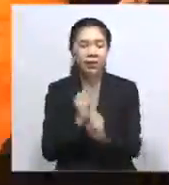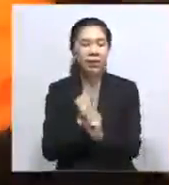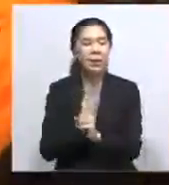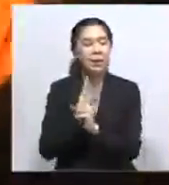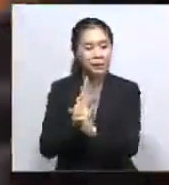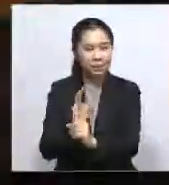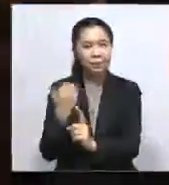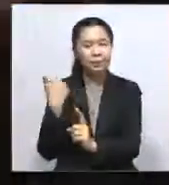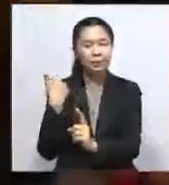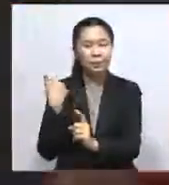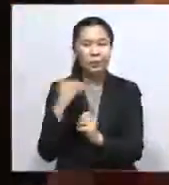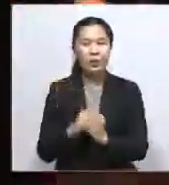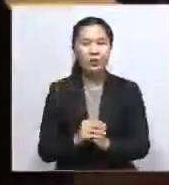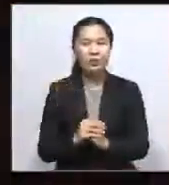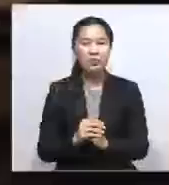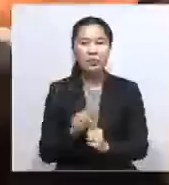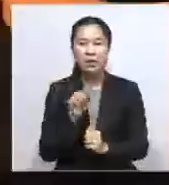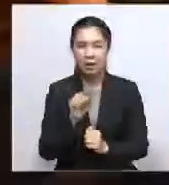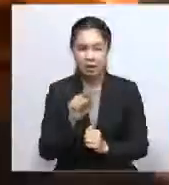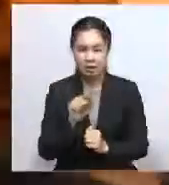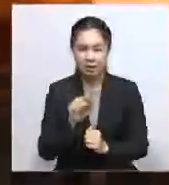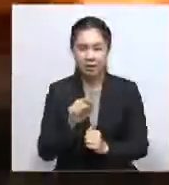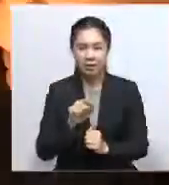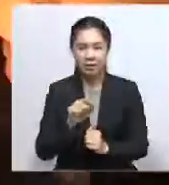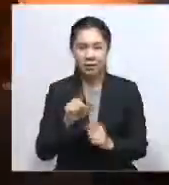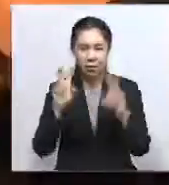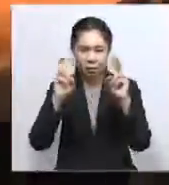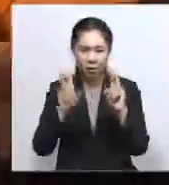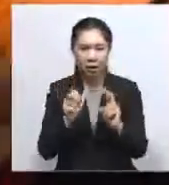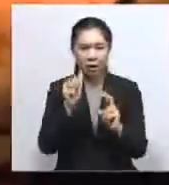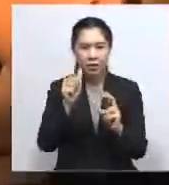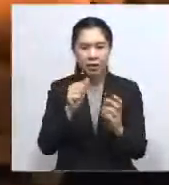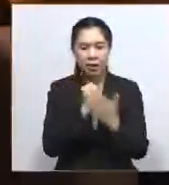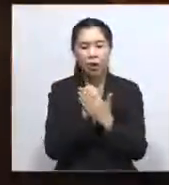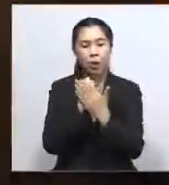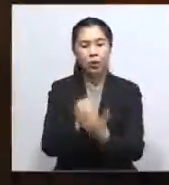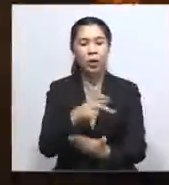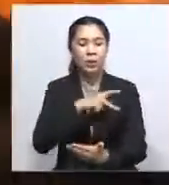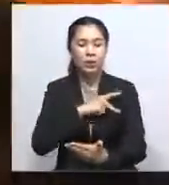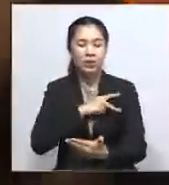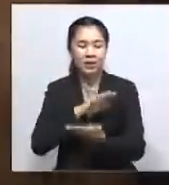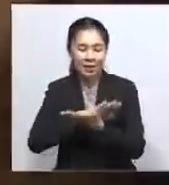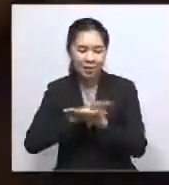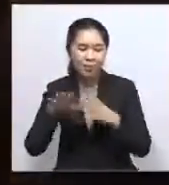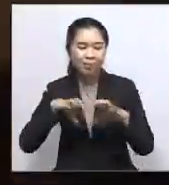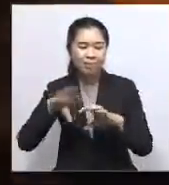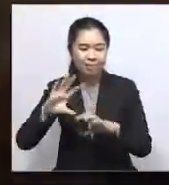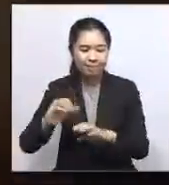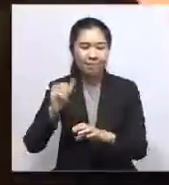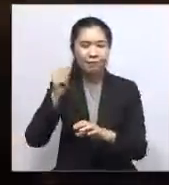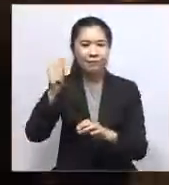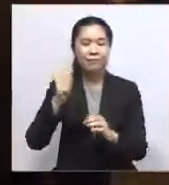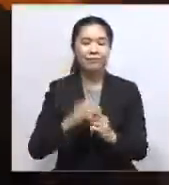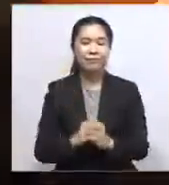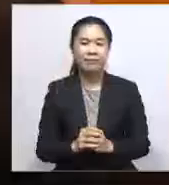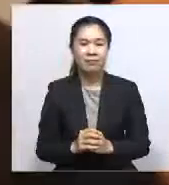แล้วและย้ำด้วยว่าเรื่องนี้ถือเป็นนิมิตหมายที่ดีที่จะทำให้พระพุทธศาสนานั้นมีความบริสุทธิ์มากยิ่งขึ้นค่ะ